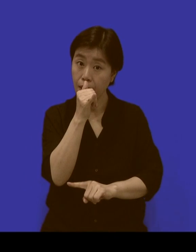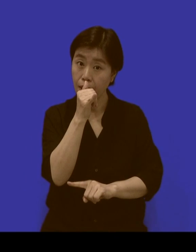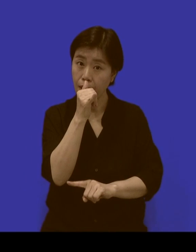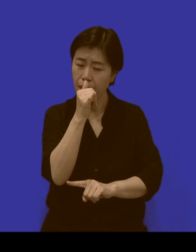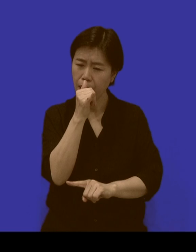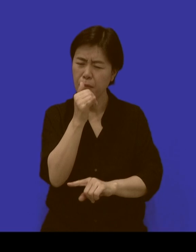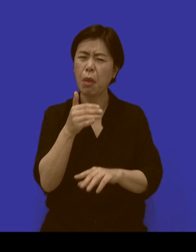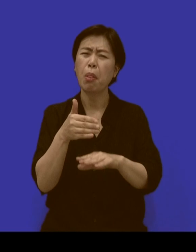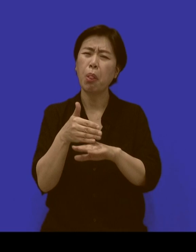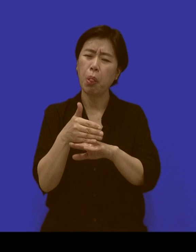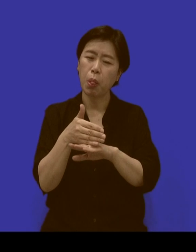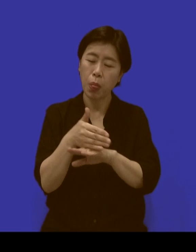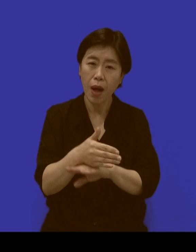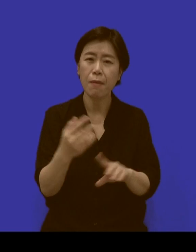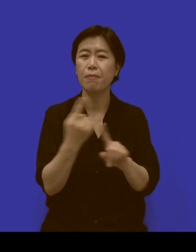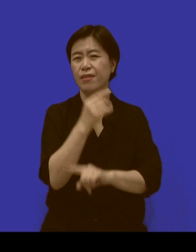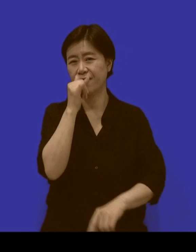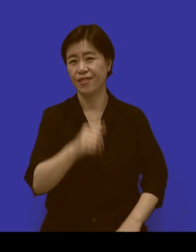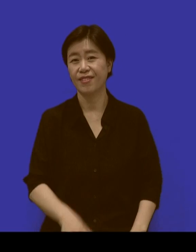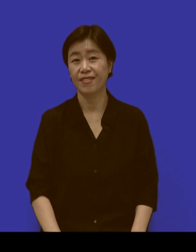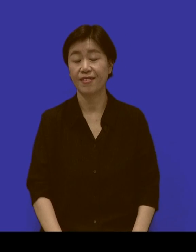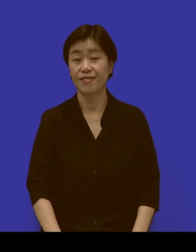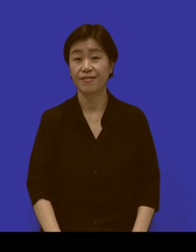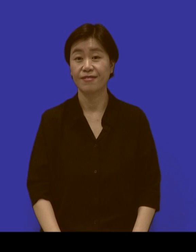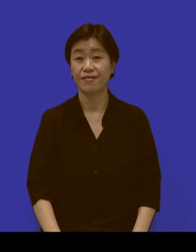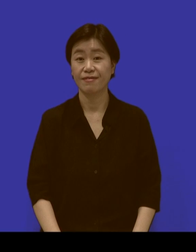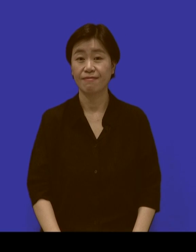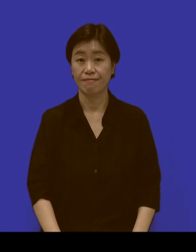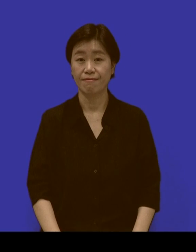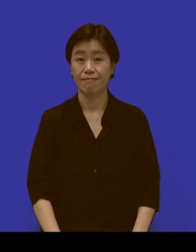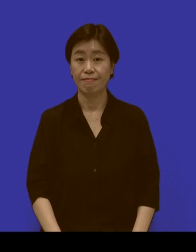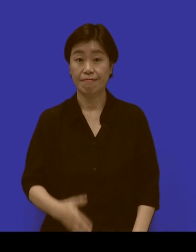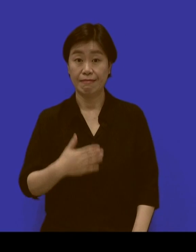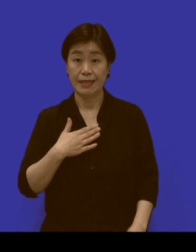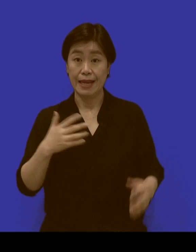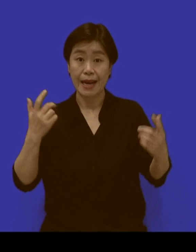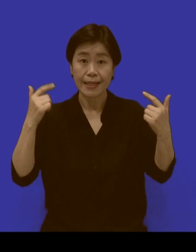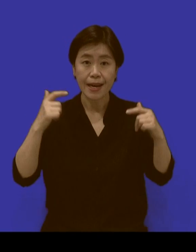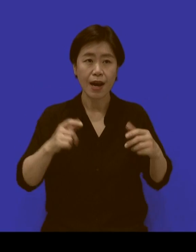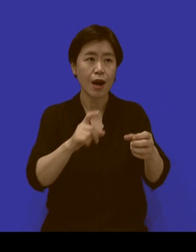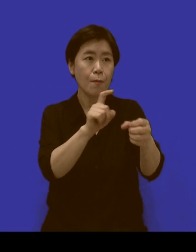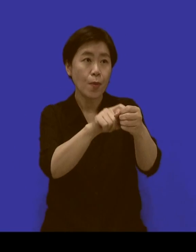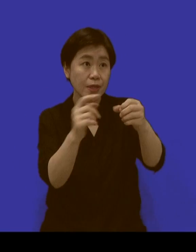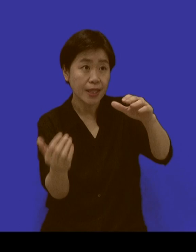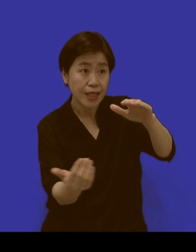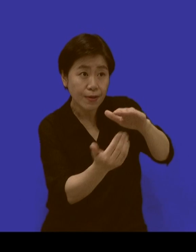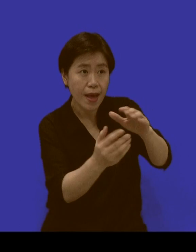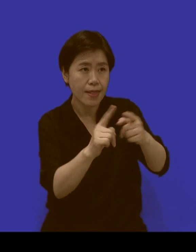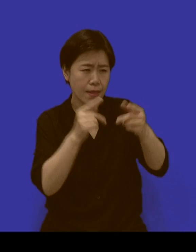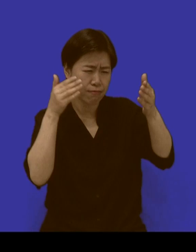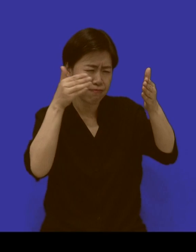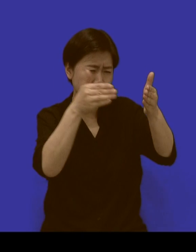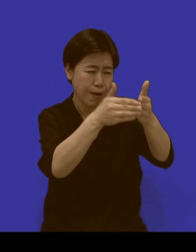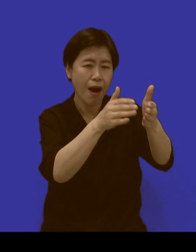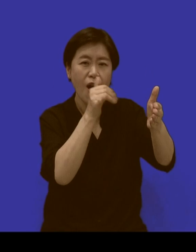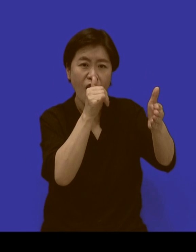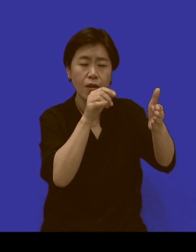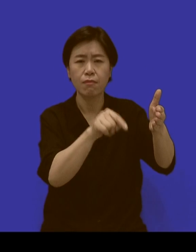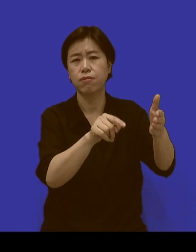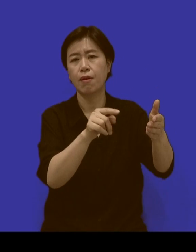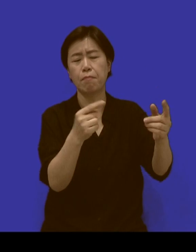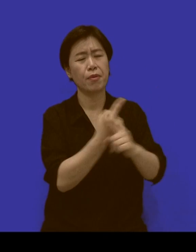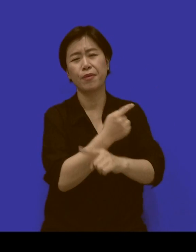아주 더디더라고요. 그래서 그래요? 제가 굉장히 가성비, 결과지상주의 이런 게 없어지지 않더라고요.